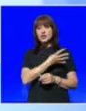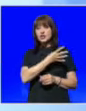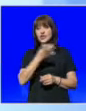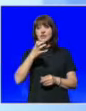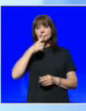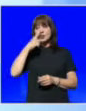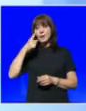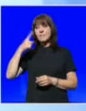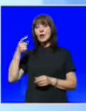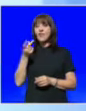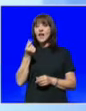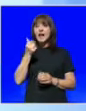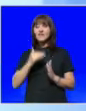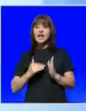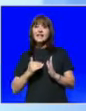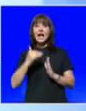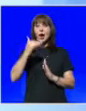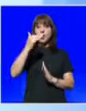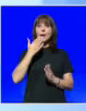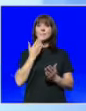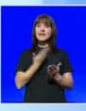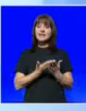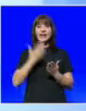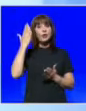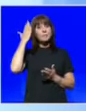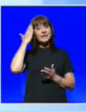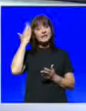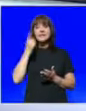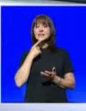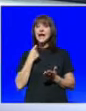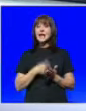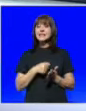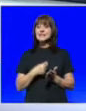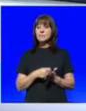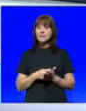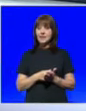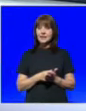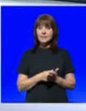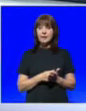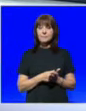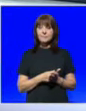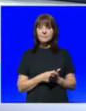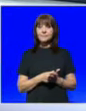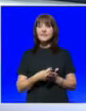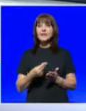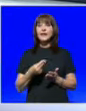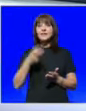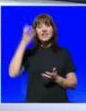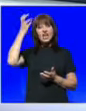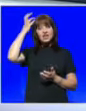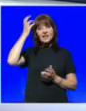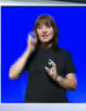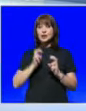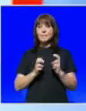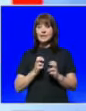400 милиона лева нагоре от предлаганото от финансовия министър, най-вече за заплати в държавния и обществения сектор. А знаем,